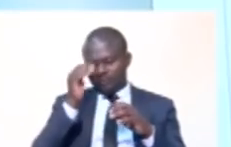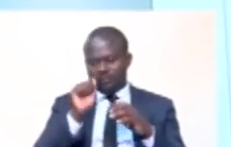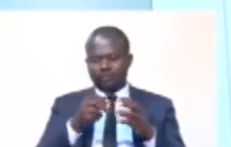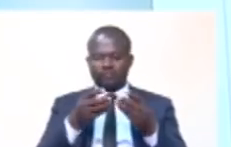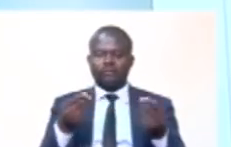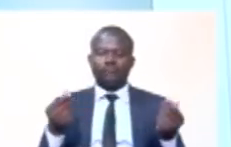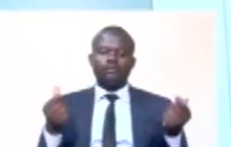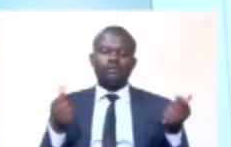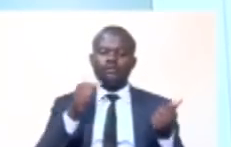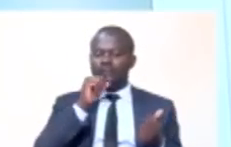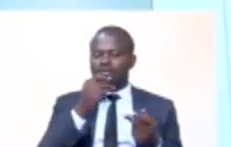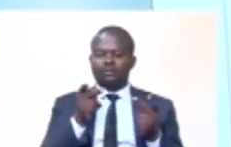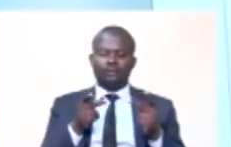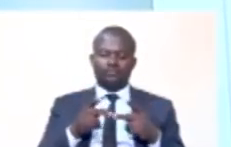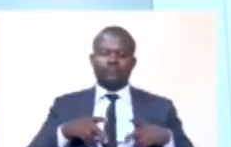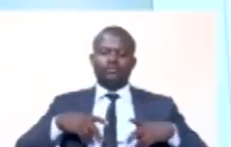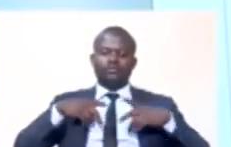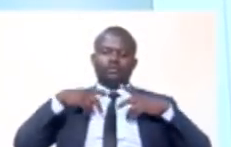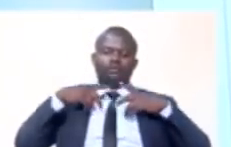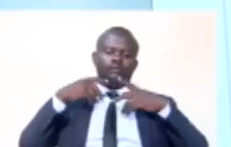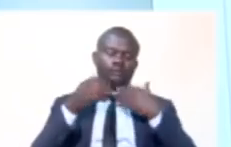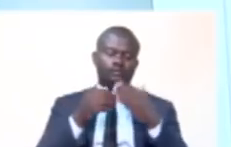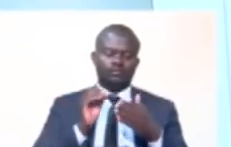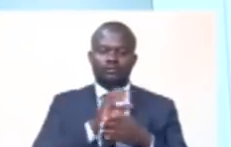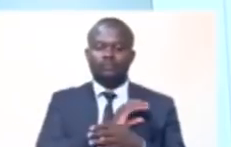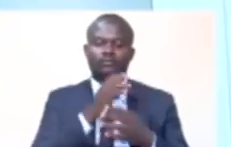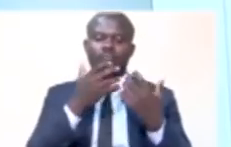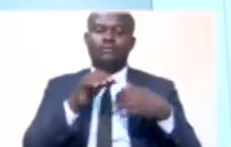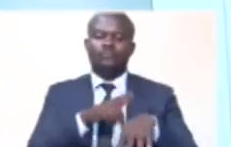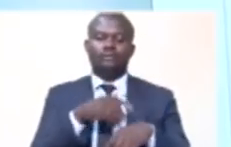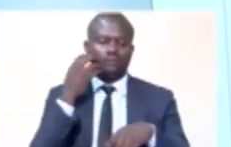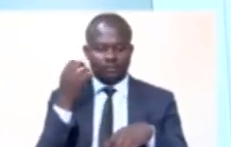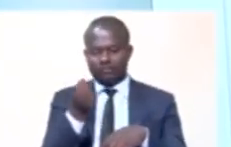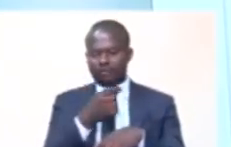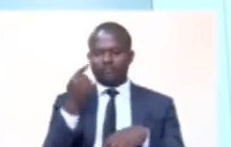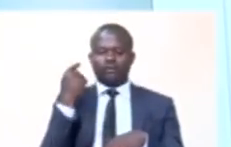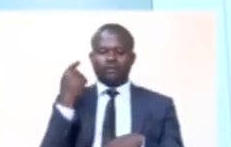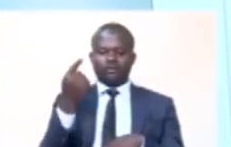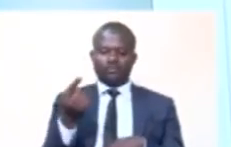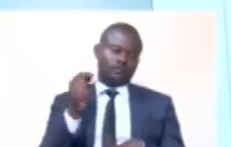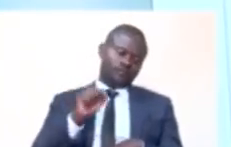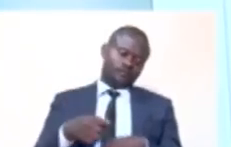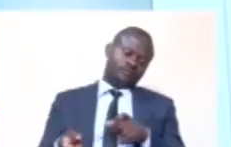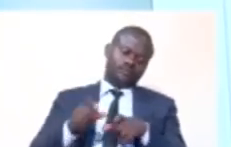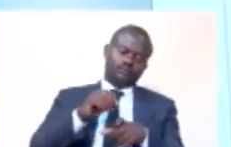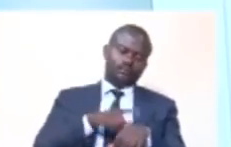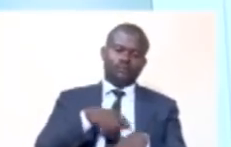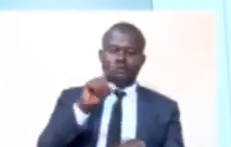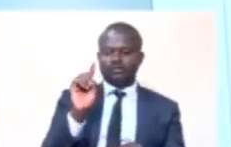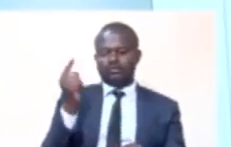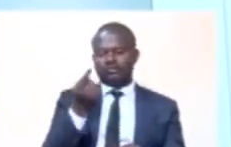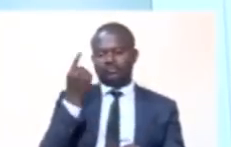ibibazo by'abadafite aho baba. Biteganyijwe ko iyi komisiyo izamara igihe kingana n'ukwezi kumwe gishobora kongerwa inshuro imwe